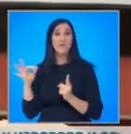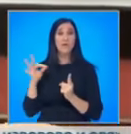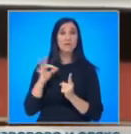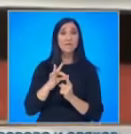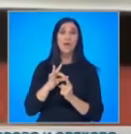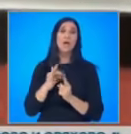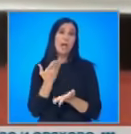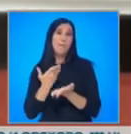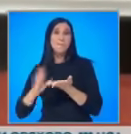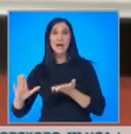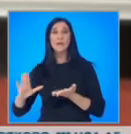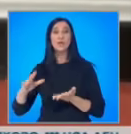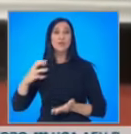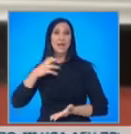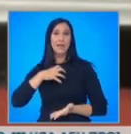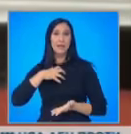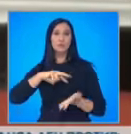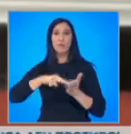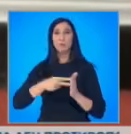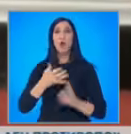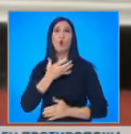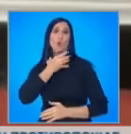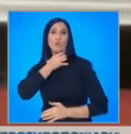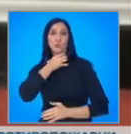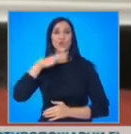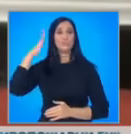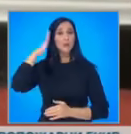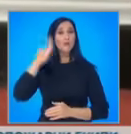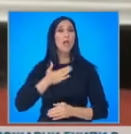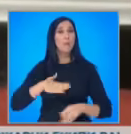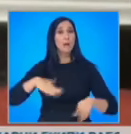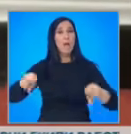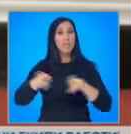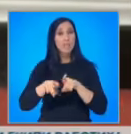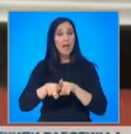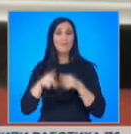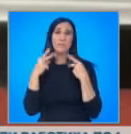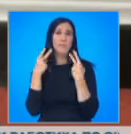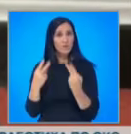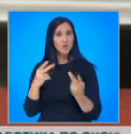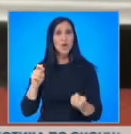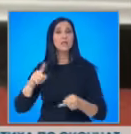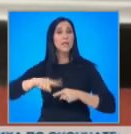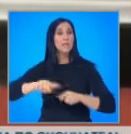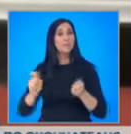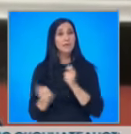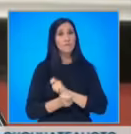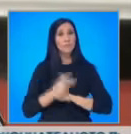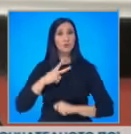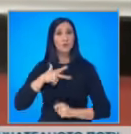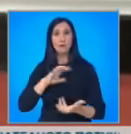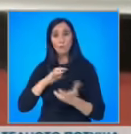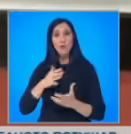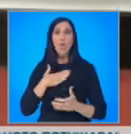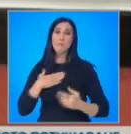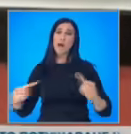отвратителен гербаджийски модел, който души държавата. Имаме еднакви виждания за съдебната реформа, за социалната политика,